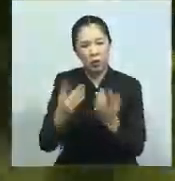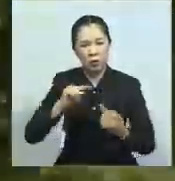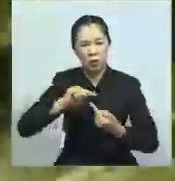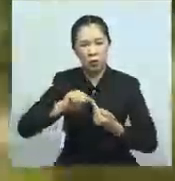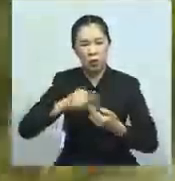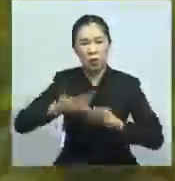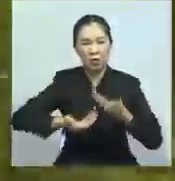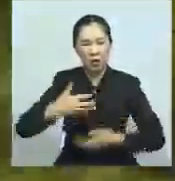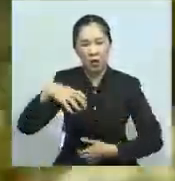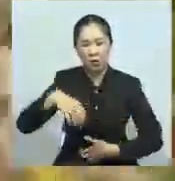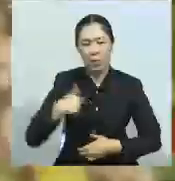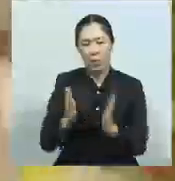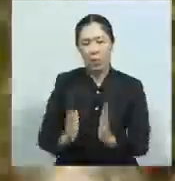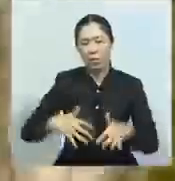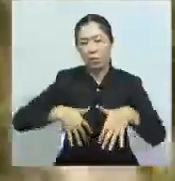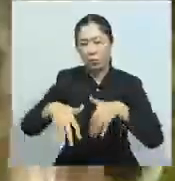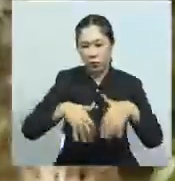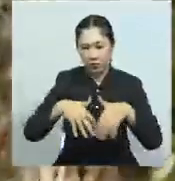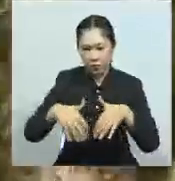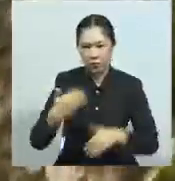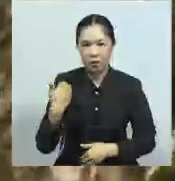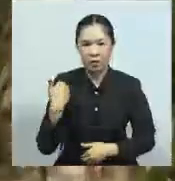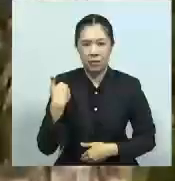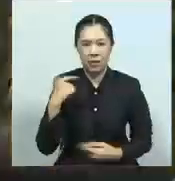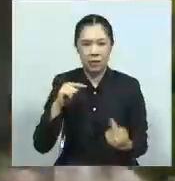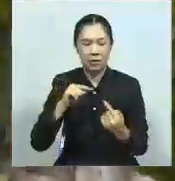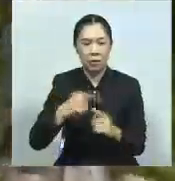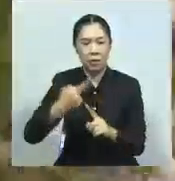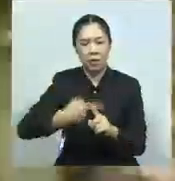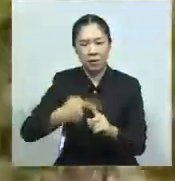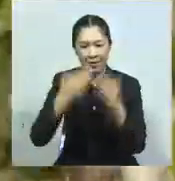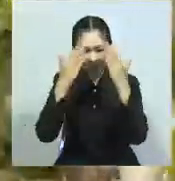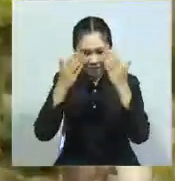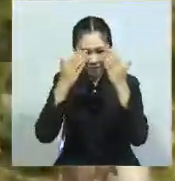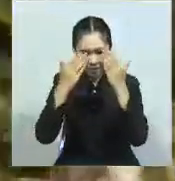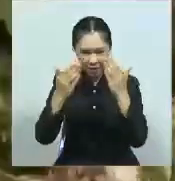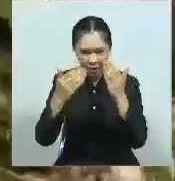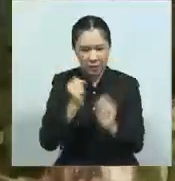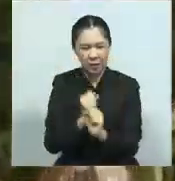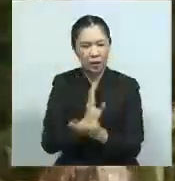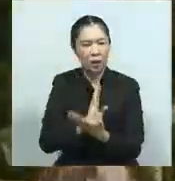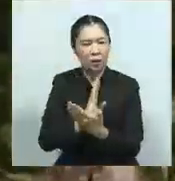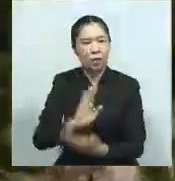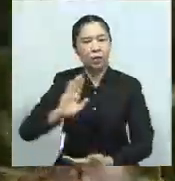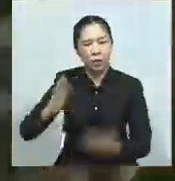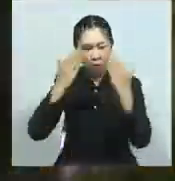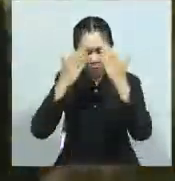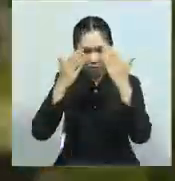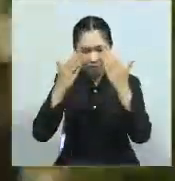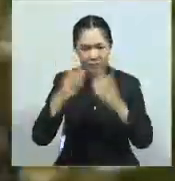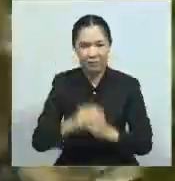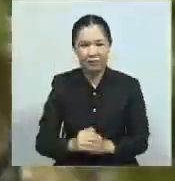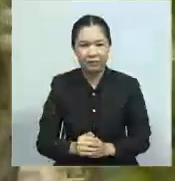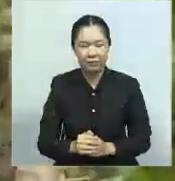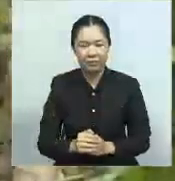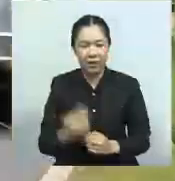ประชาชนอยู่จำนวนมากรวมทั้งยังเกิดขึ้นในช่วงของเดือนรอมฎอนหรือเดือนแห่งบุญที่ควรทำแต่ความดีพร้อม